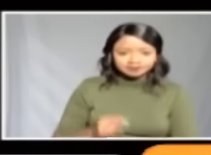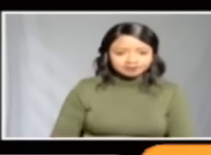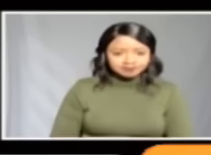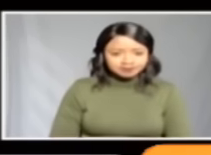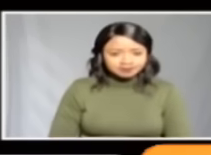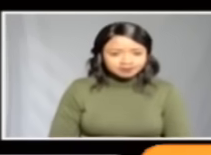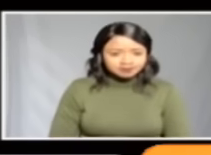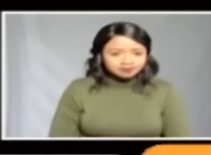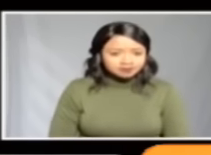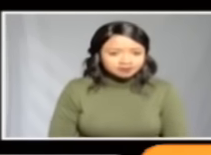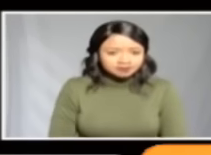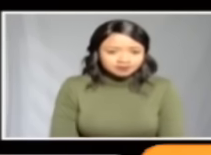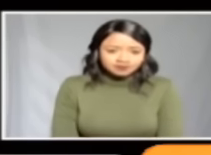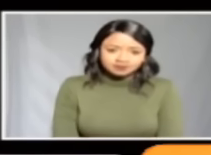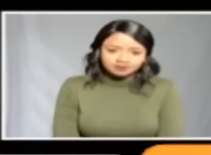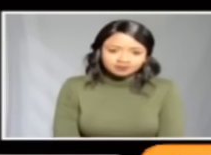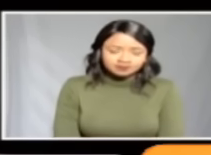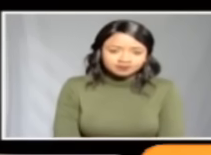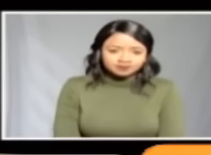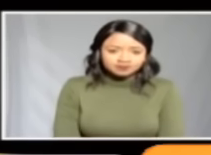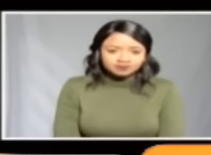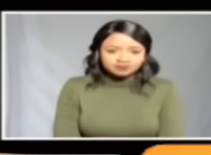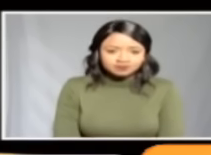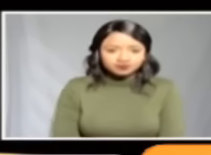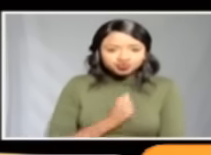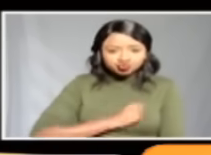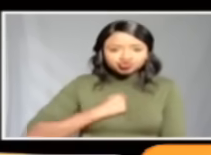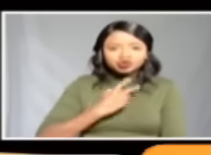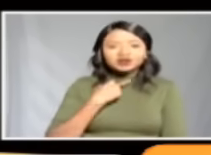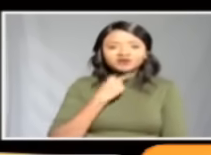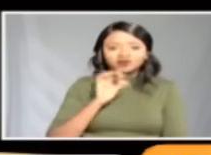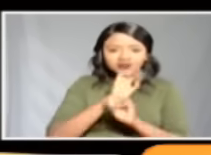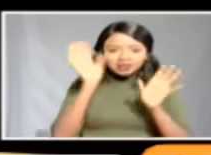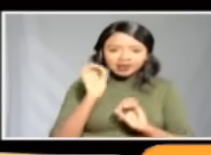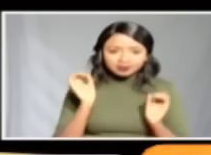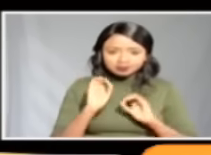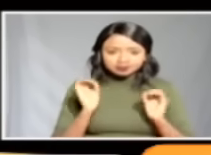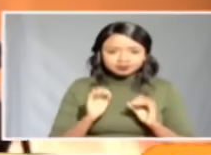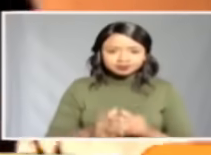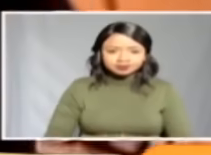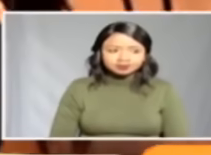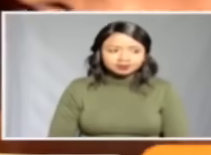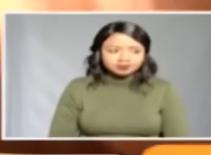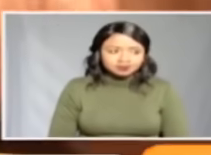Juu kama hiyo ni kama mwenye. Kama ni muache tu. Itabidi tu huyu mtoto asipate